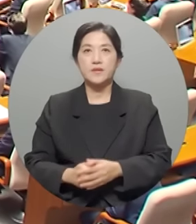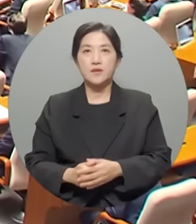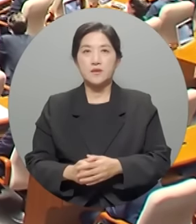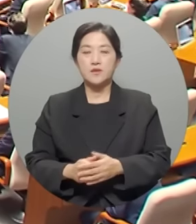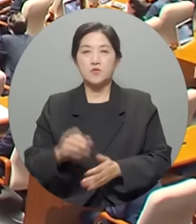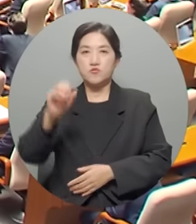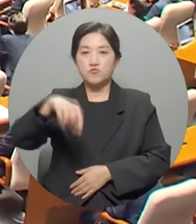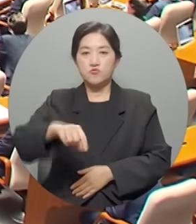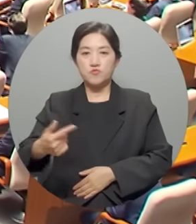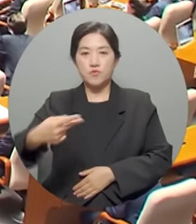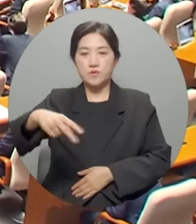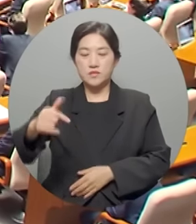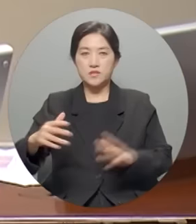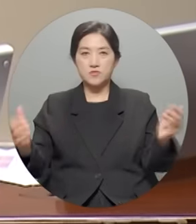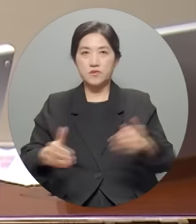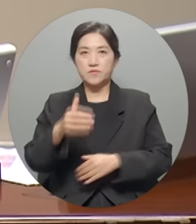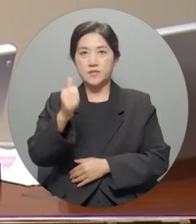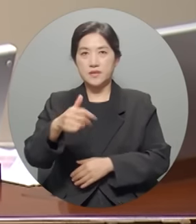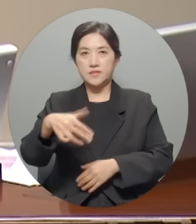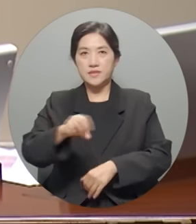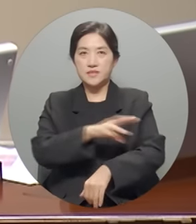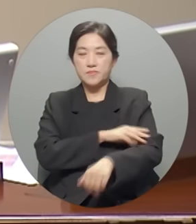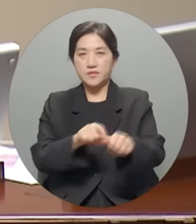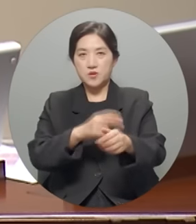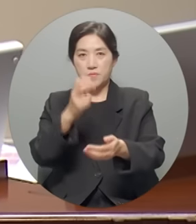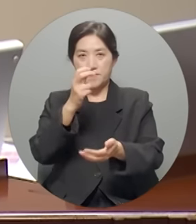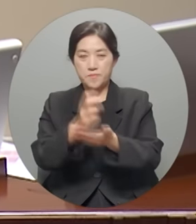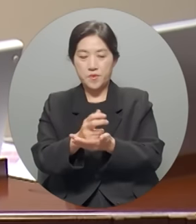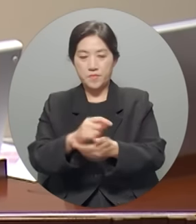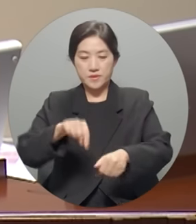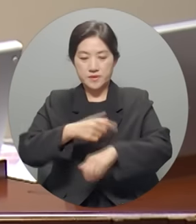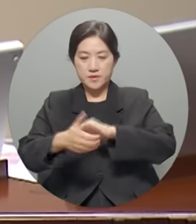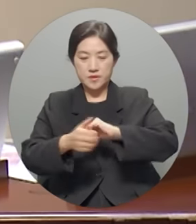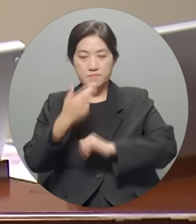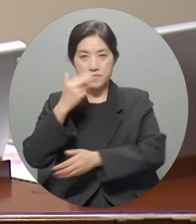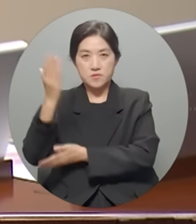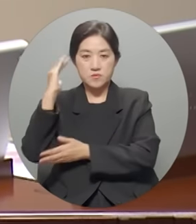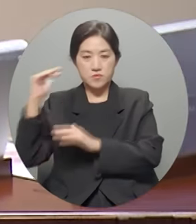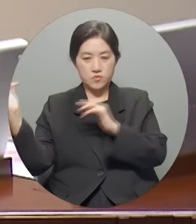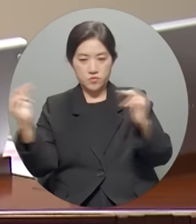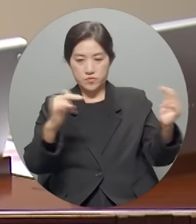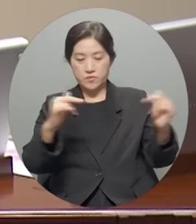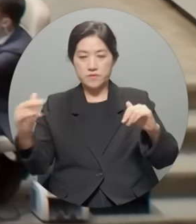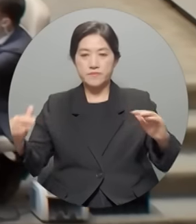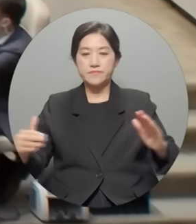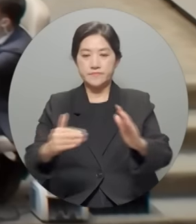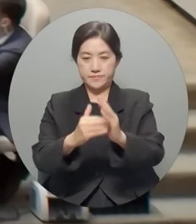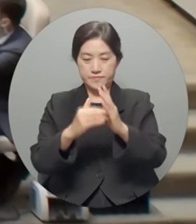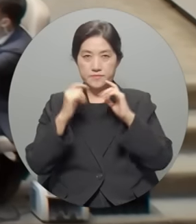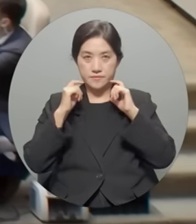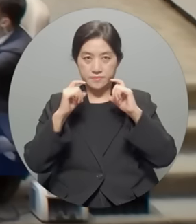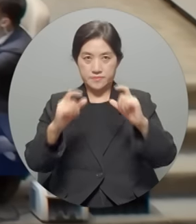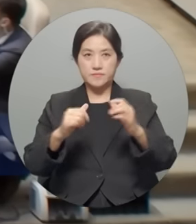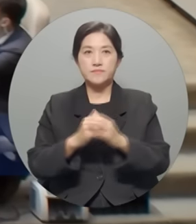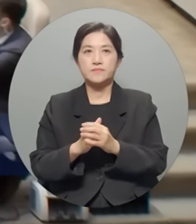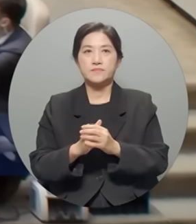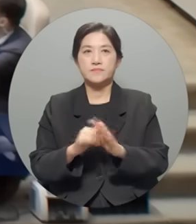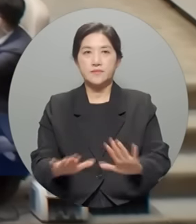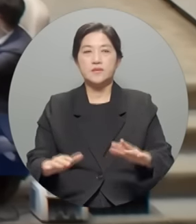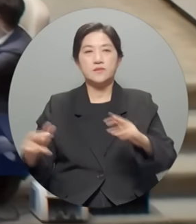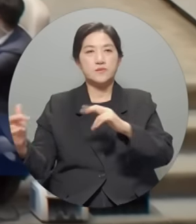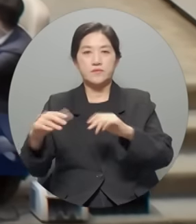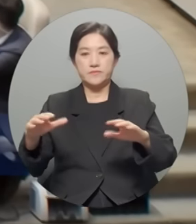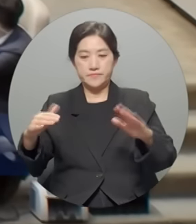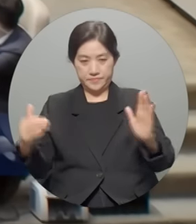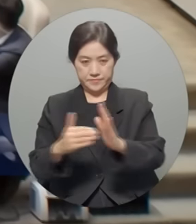우원식 국회의장이 최상병 특검법에 대한 무제한 토론, 즉 필리버스터 중지를 선언하자 토론을